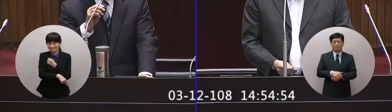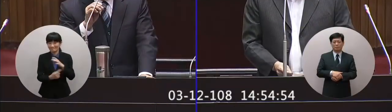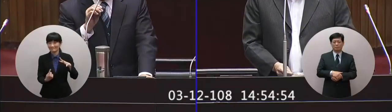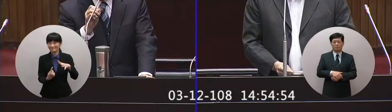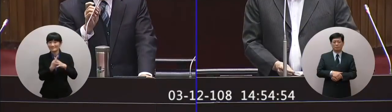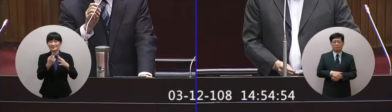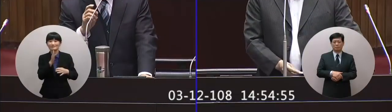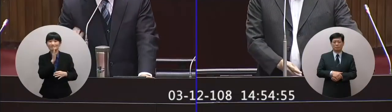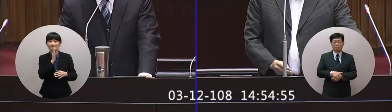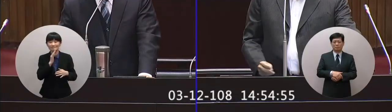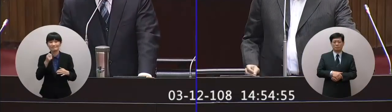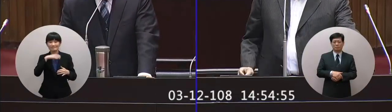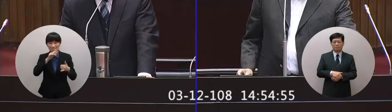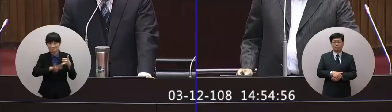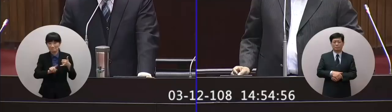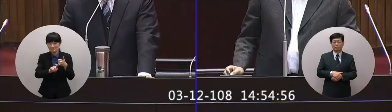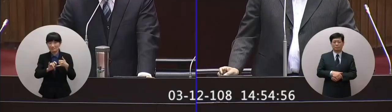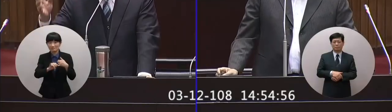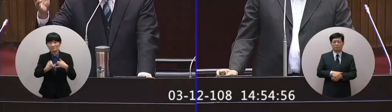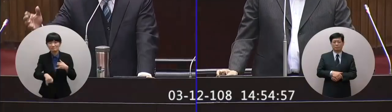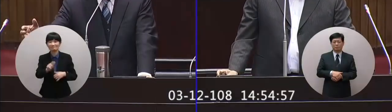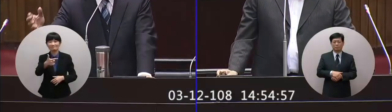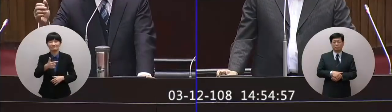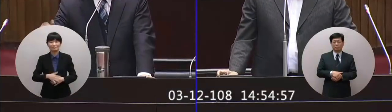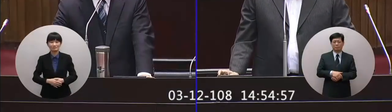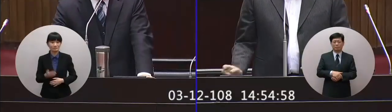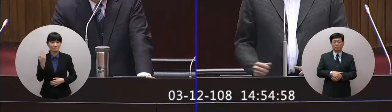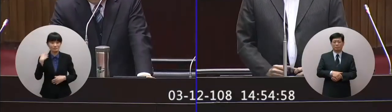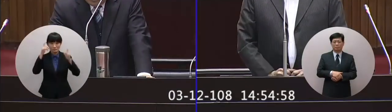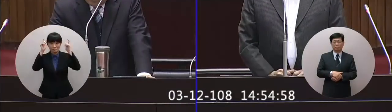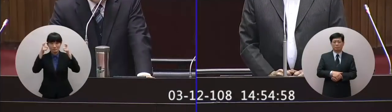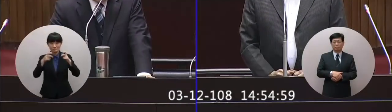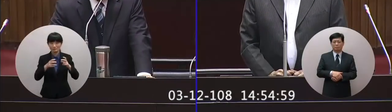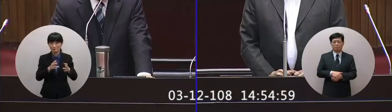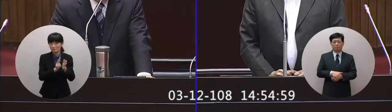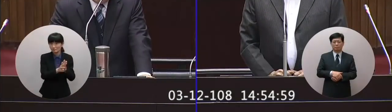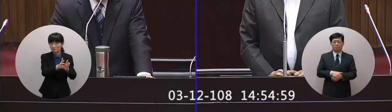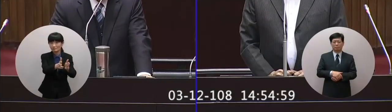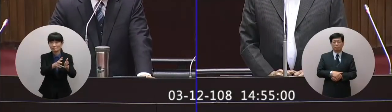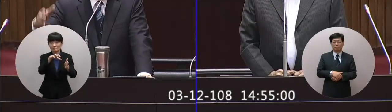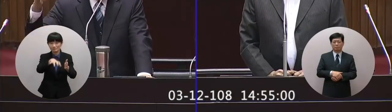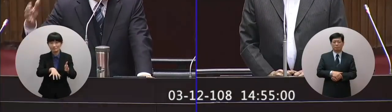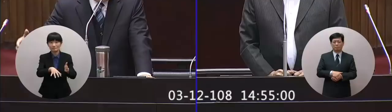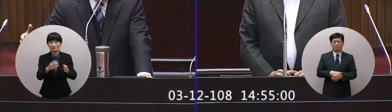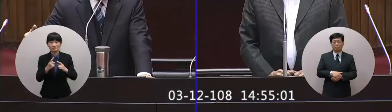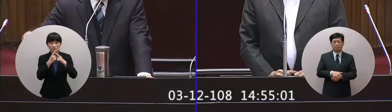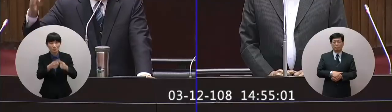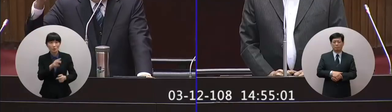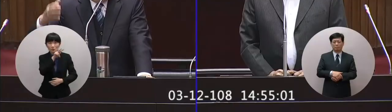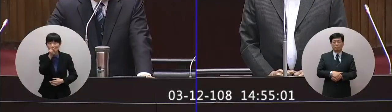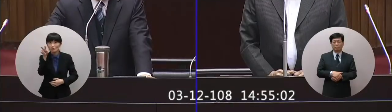衰，因为当时我讲你若伫高雄铁路火车站看，伫